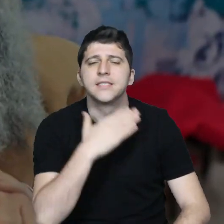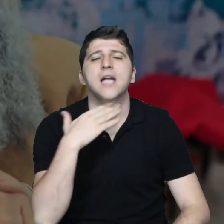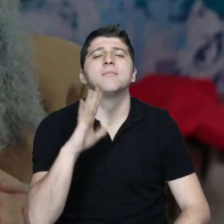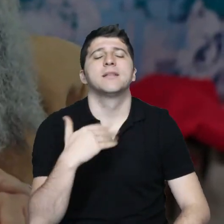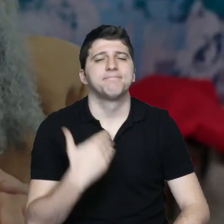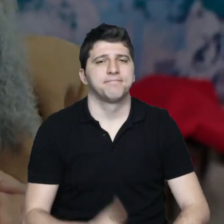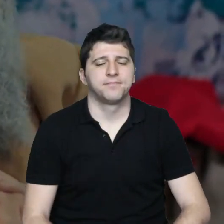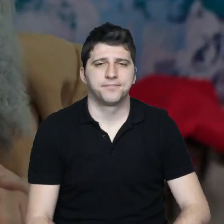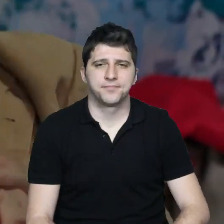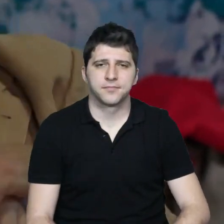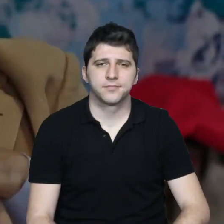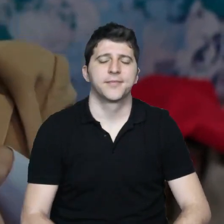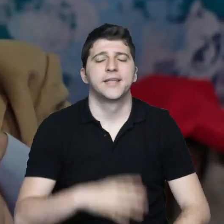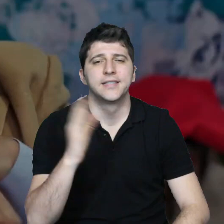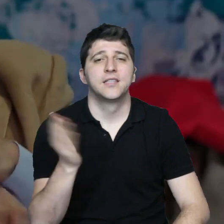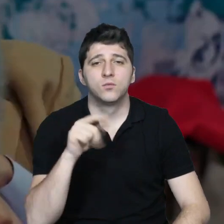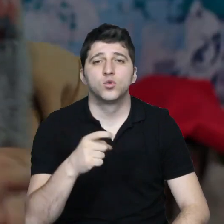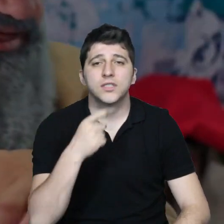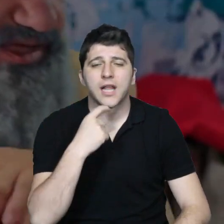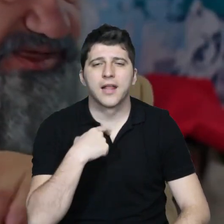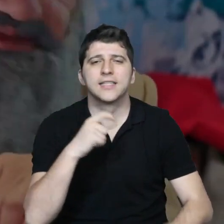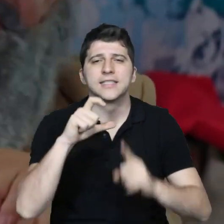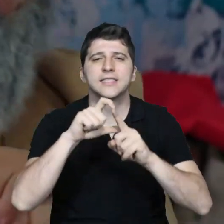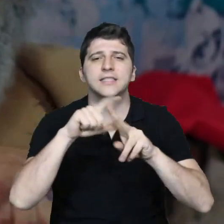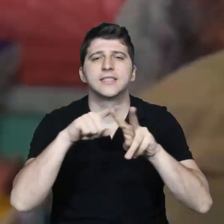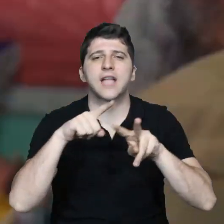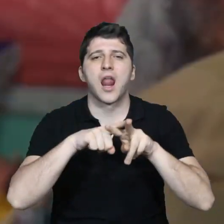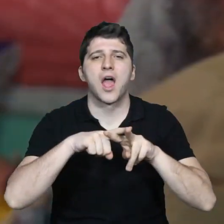Kesmedim. Neyse bu sene danaya gireceğim ben ya.